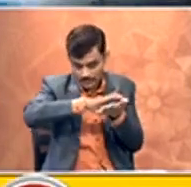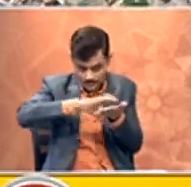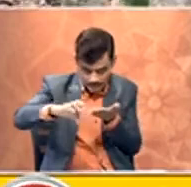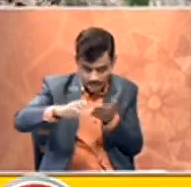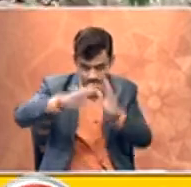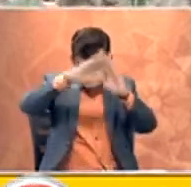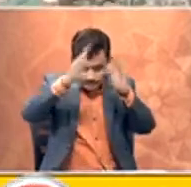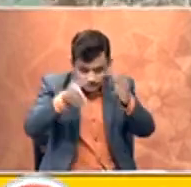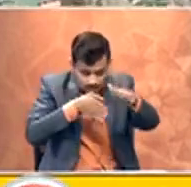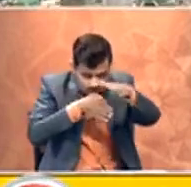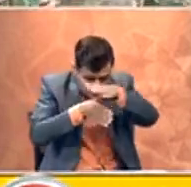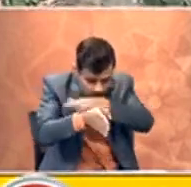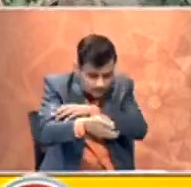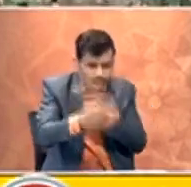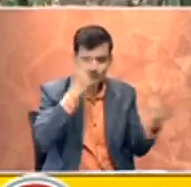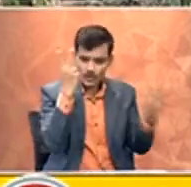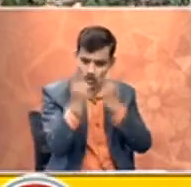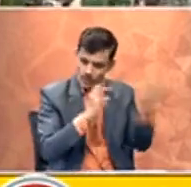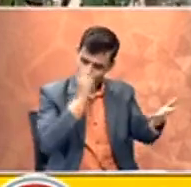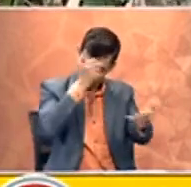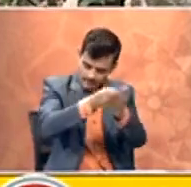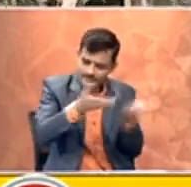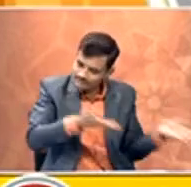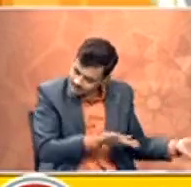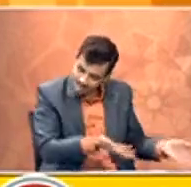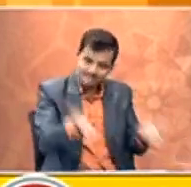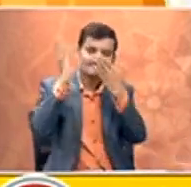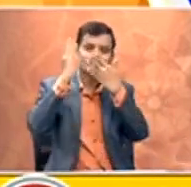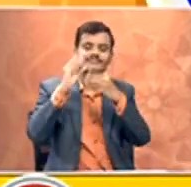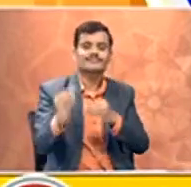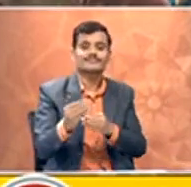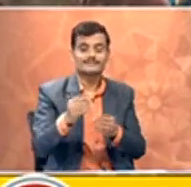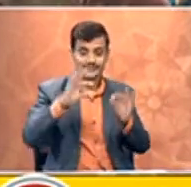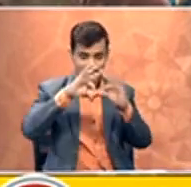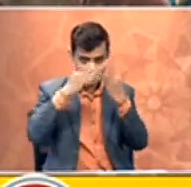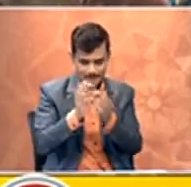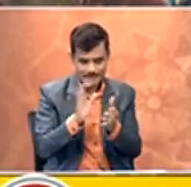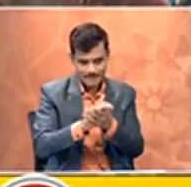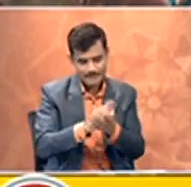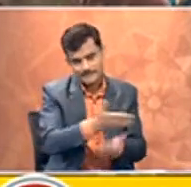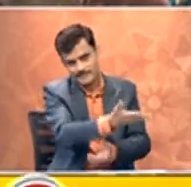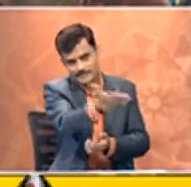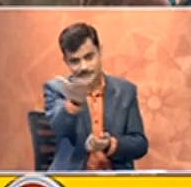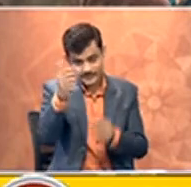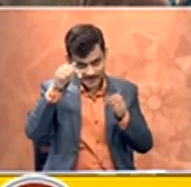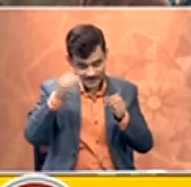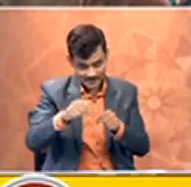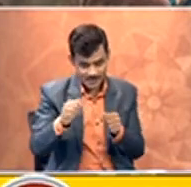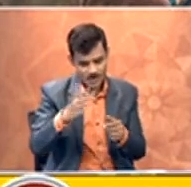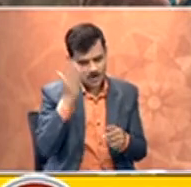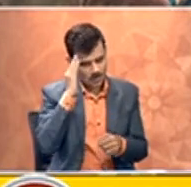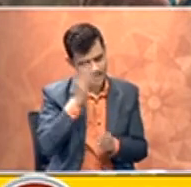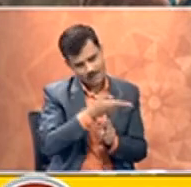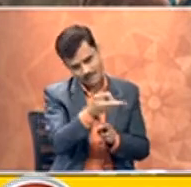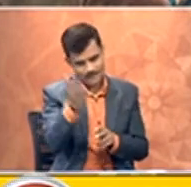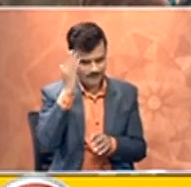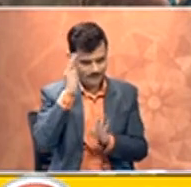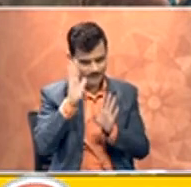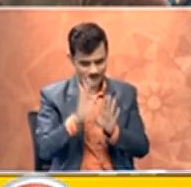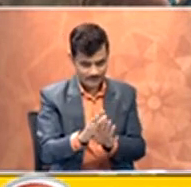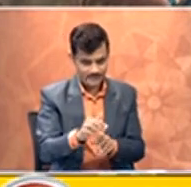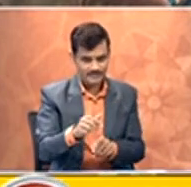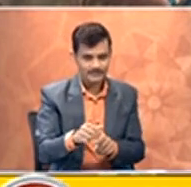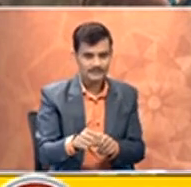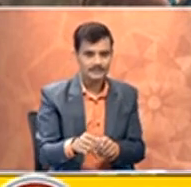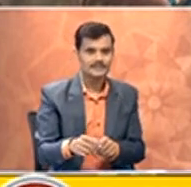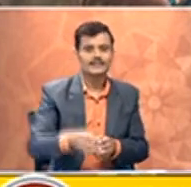में घूमने का प्लान जरूर बनाएं। मेरे परिवारजनों, आप सभी जानते हैं कि